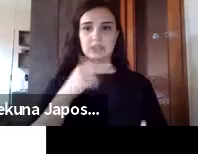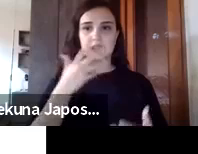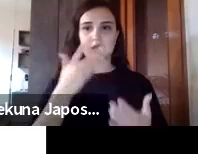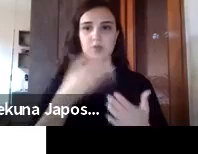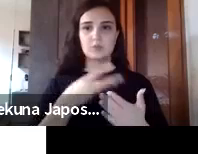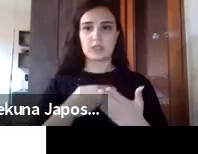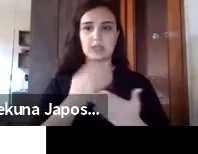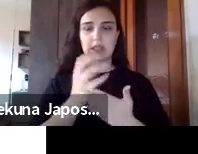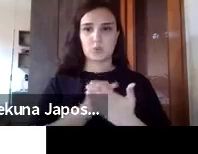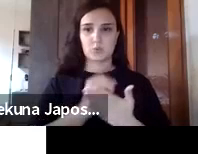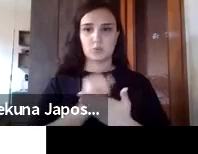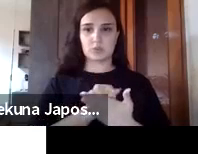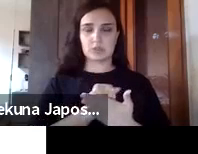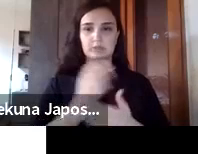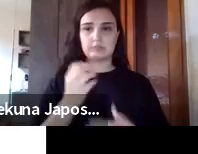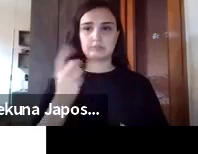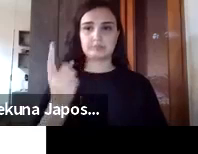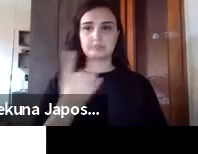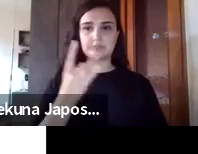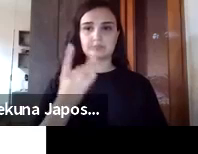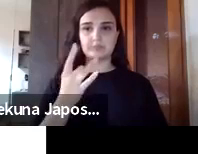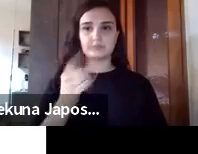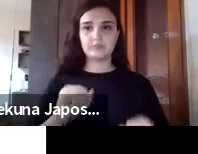საკუთარი რესურსის. კიდევ ერთხელ